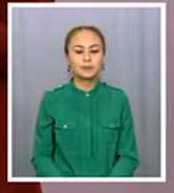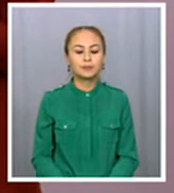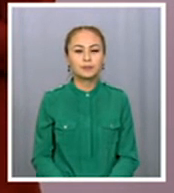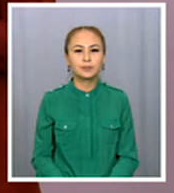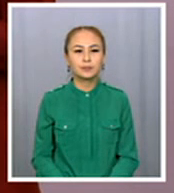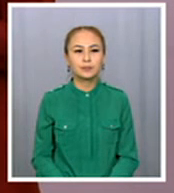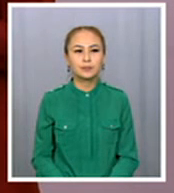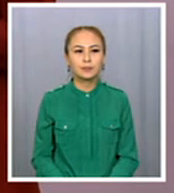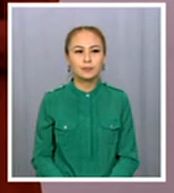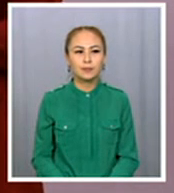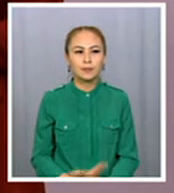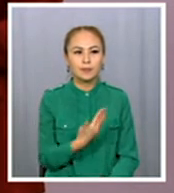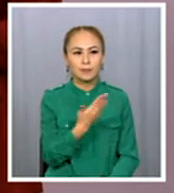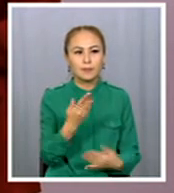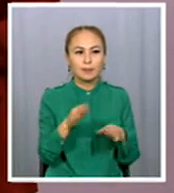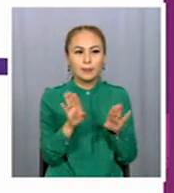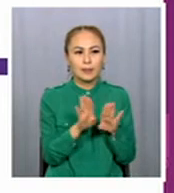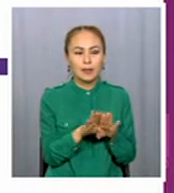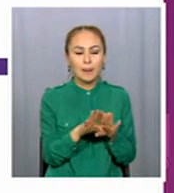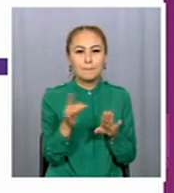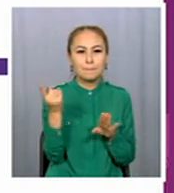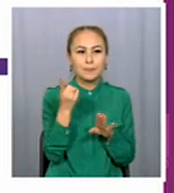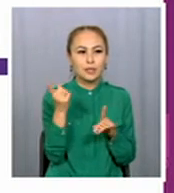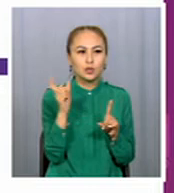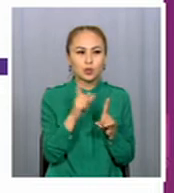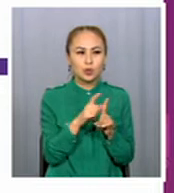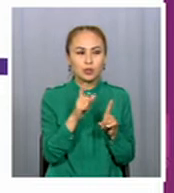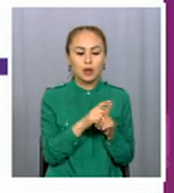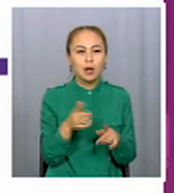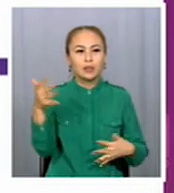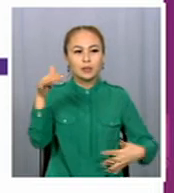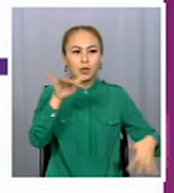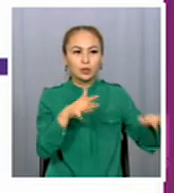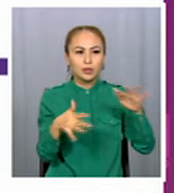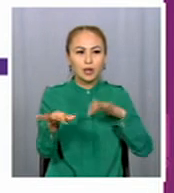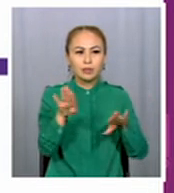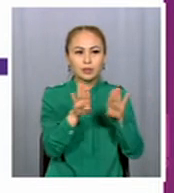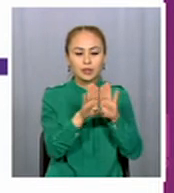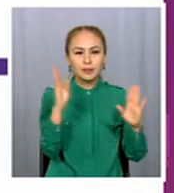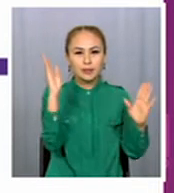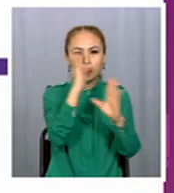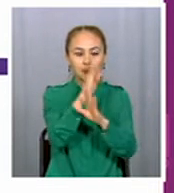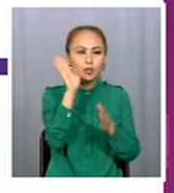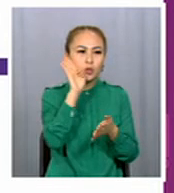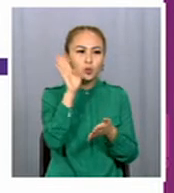жалғастырайық. Яғни мұнда бірінші сөз таудан ағып жатқан табиғи су.